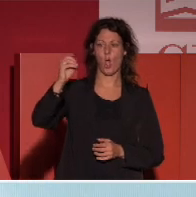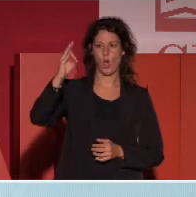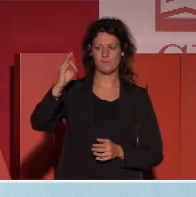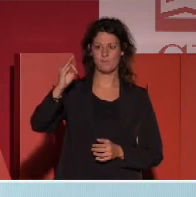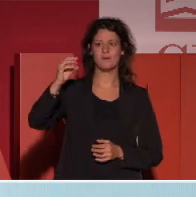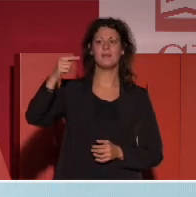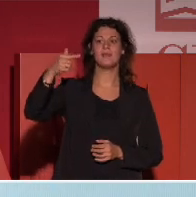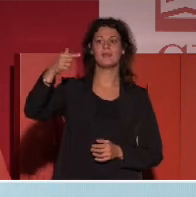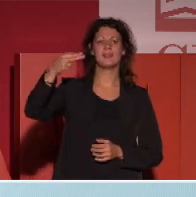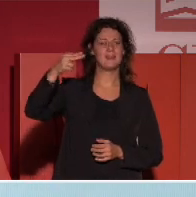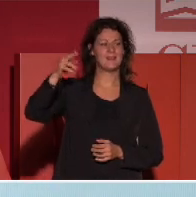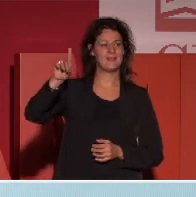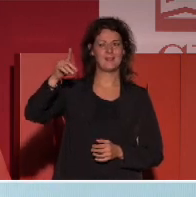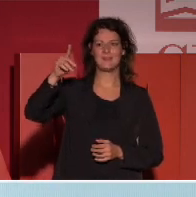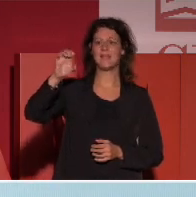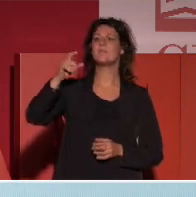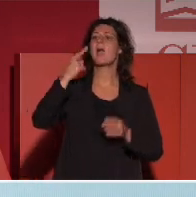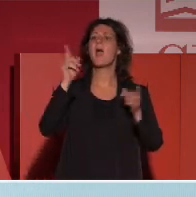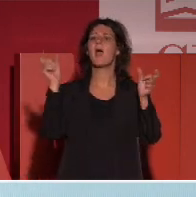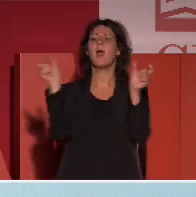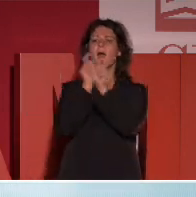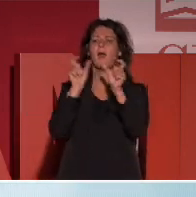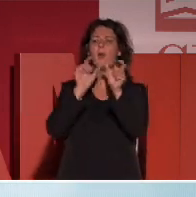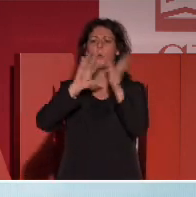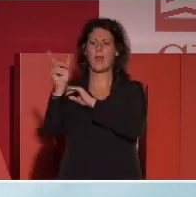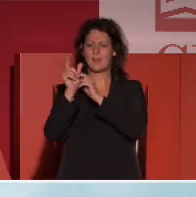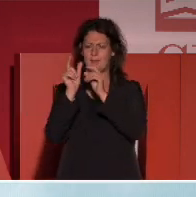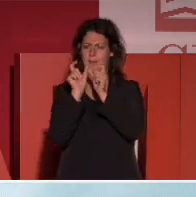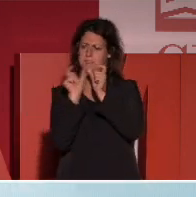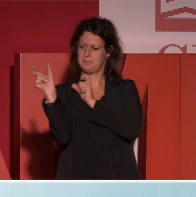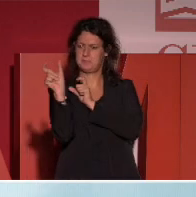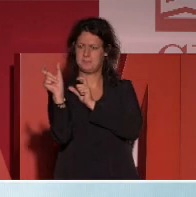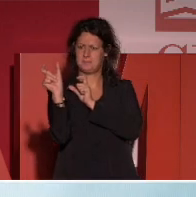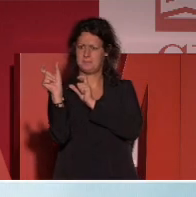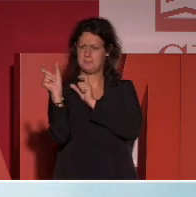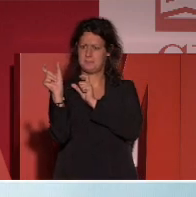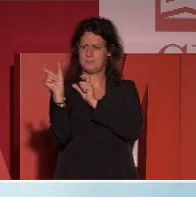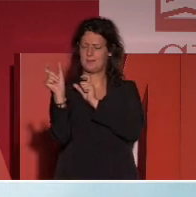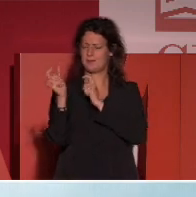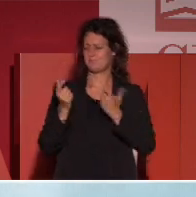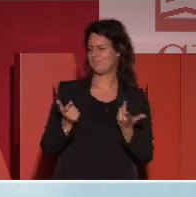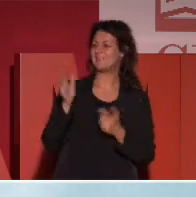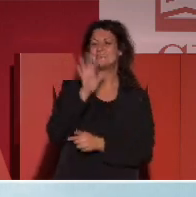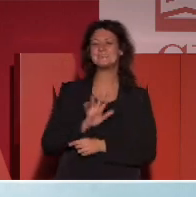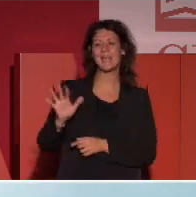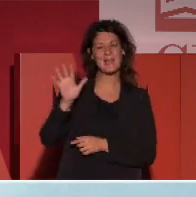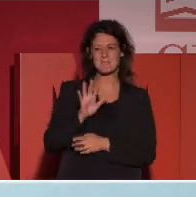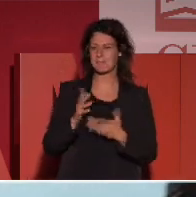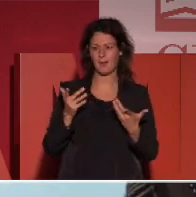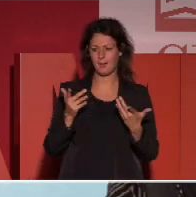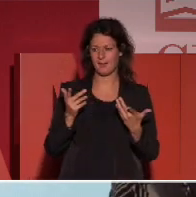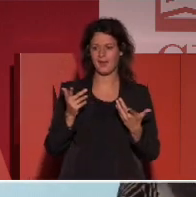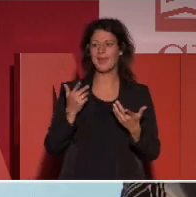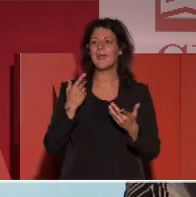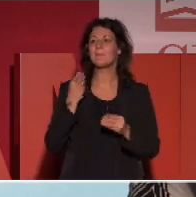scritta art of direction quindi è uno curiosissimo lapsus che ha completamente stravolto